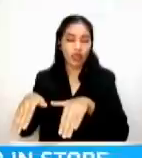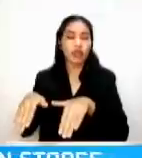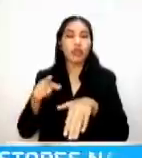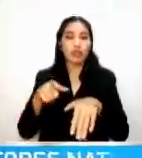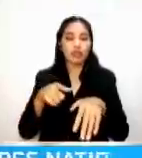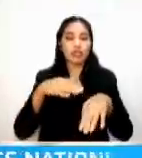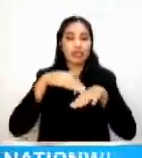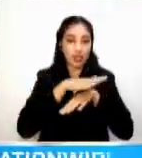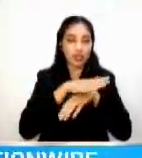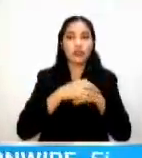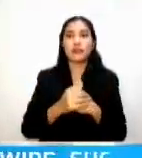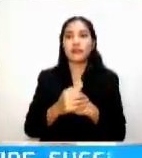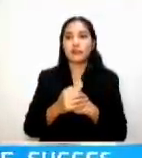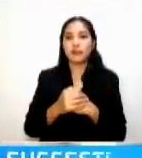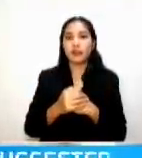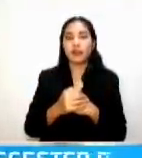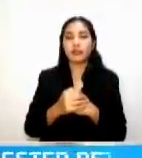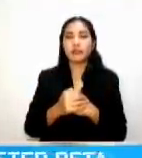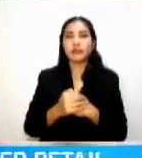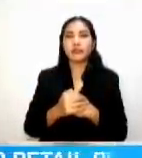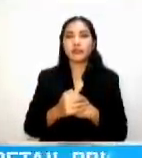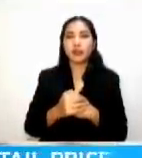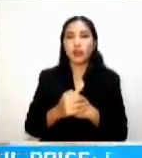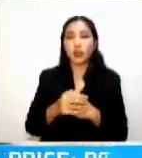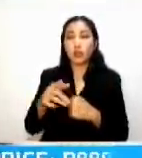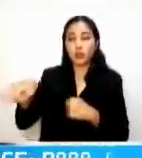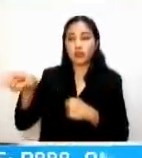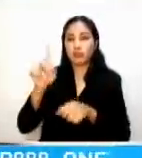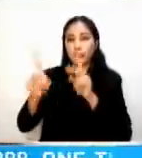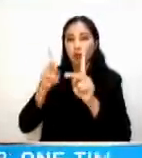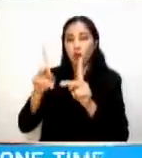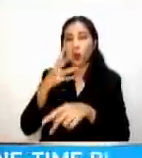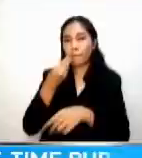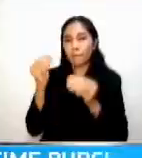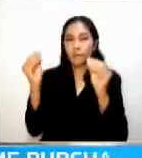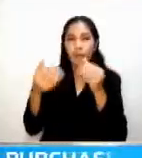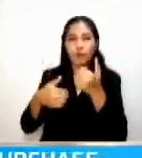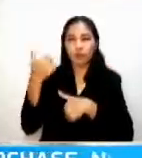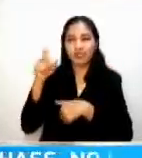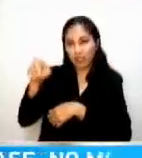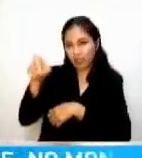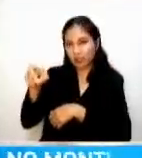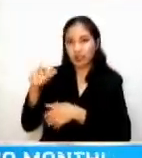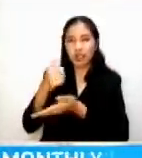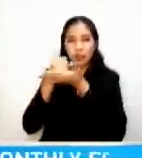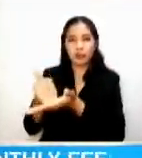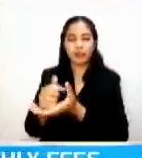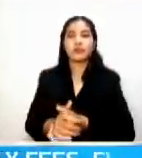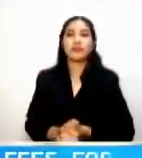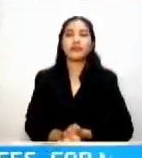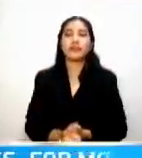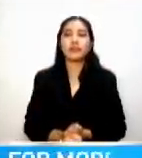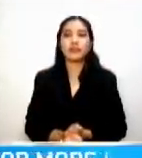nasasakupan nila or constituents nila who are most vulnerable. Mm-hmm. Gaano po ba kadami yung inaasahang mabibigyan ng ayuda,